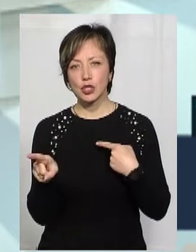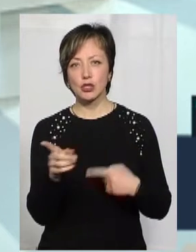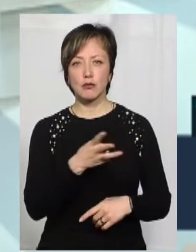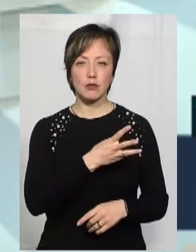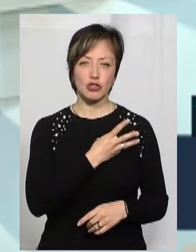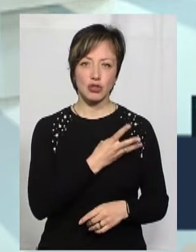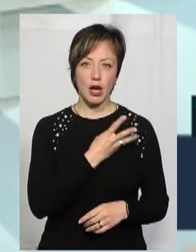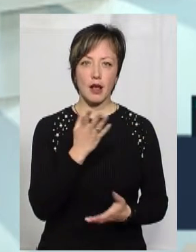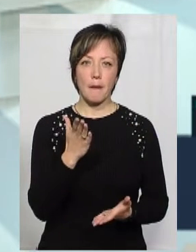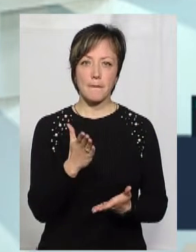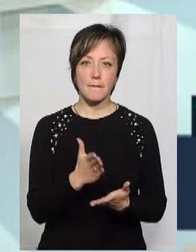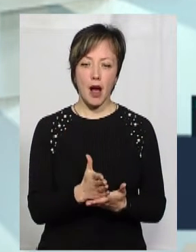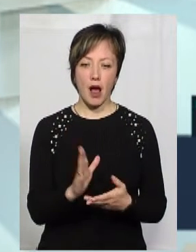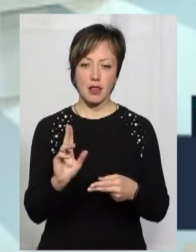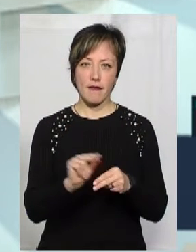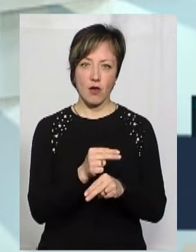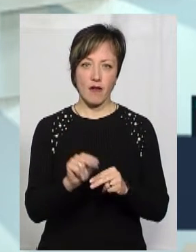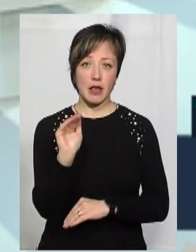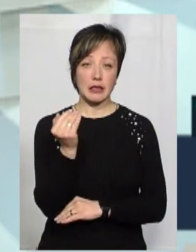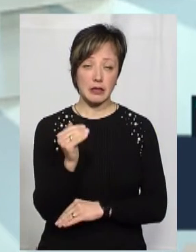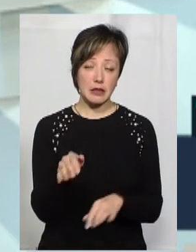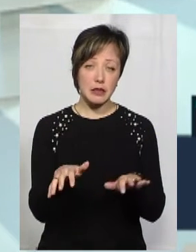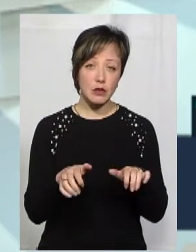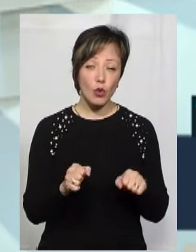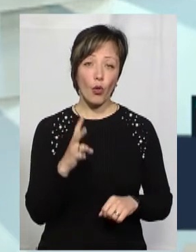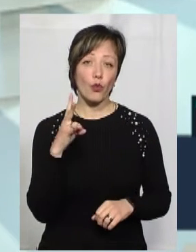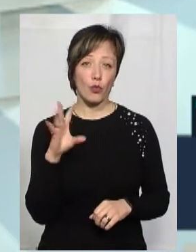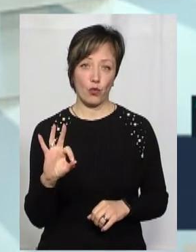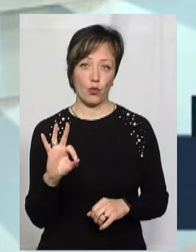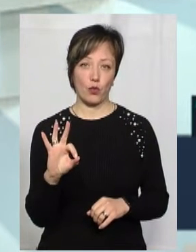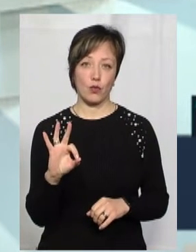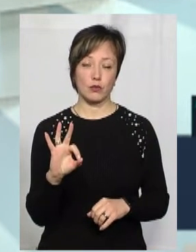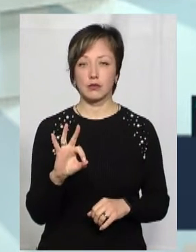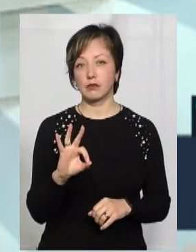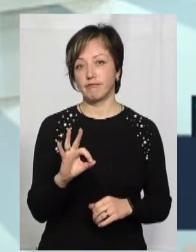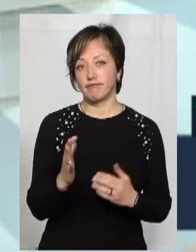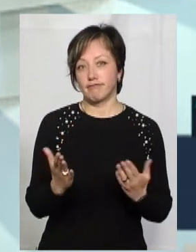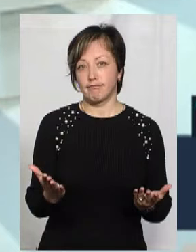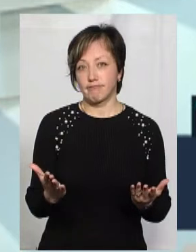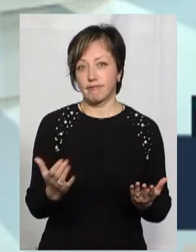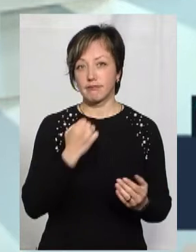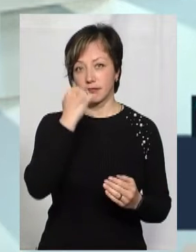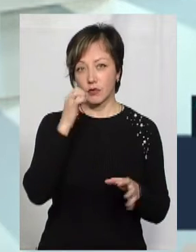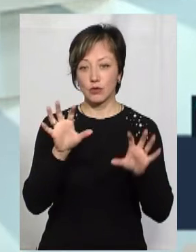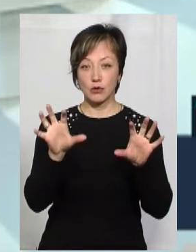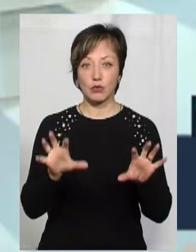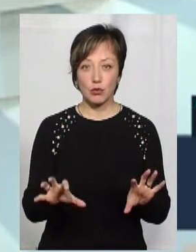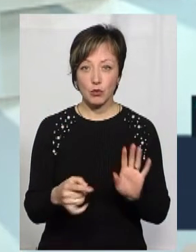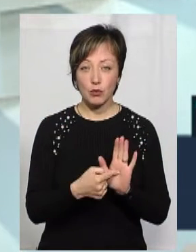бажання мати на вихованні дитину. Однак, дякувати законодавцеві,